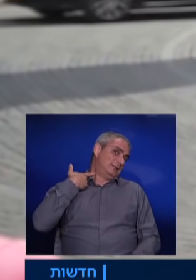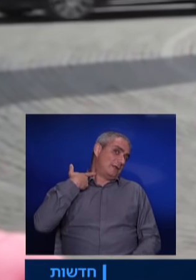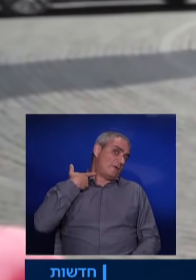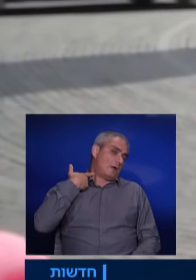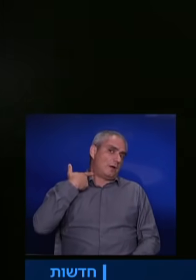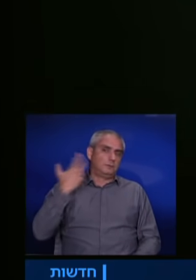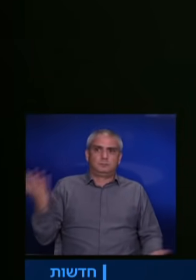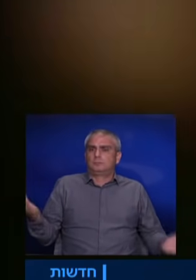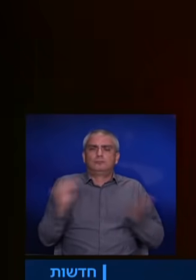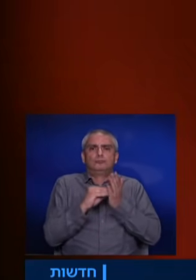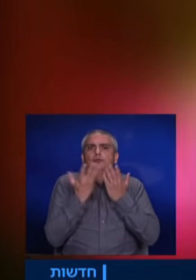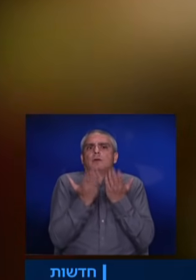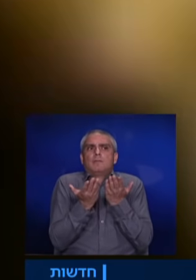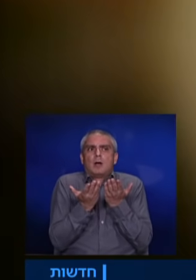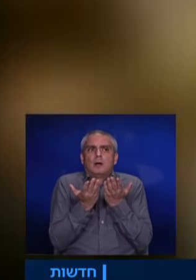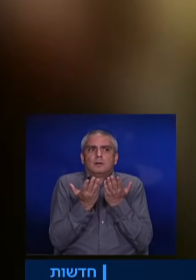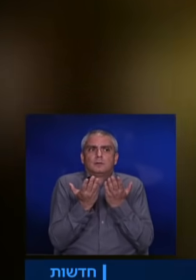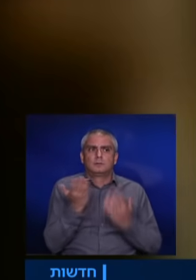לצוואר. בשביל מה?